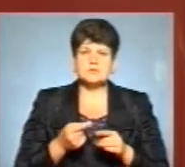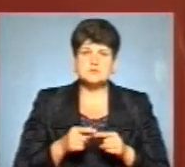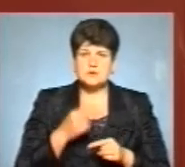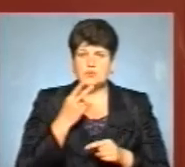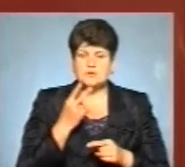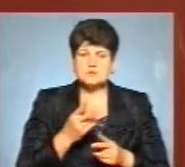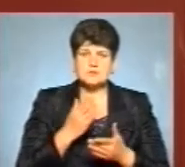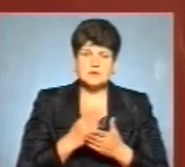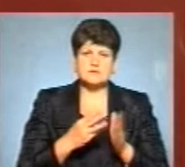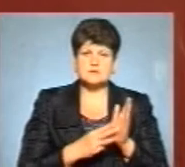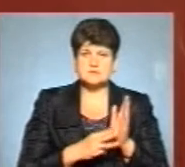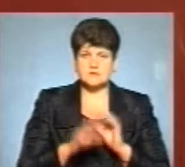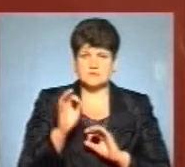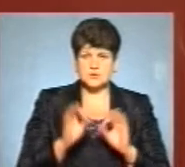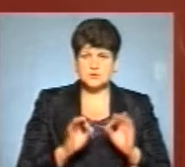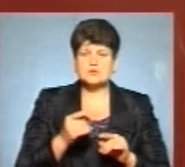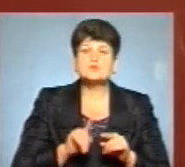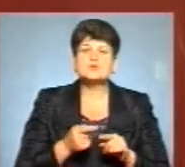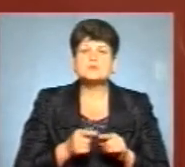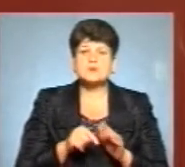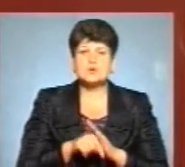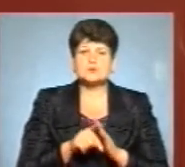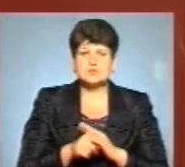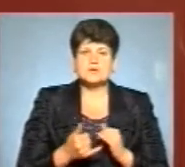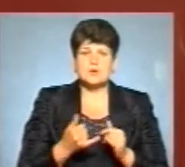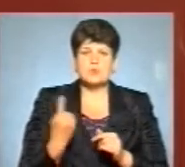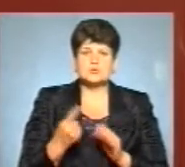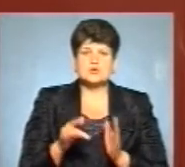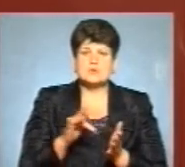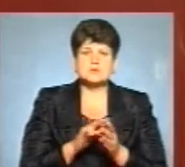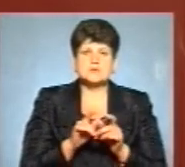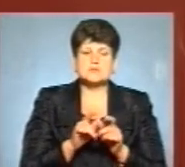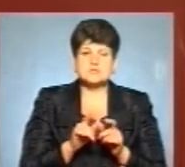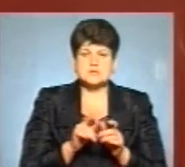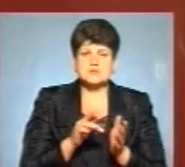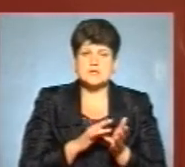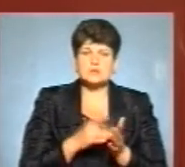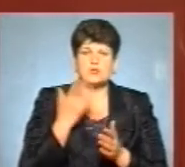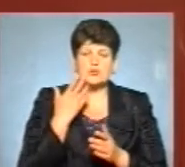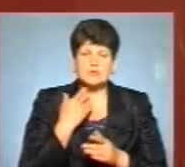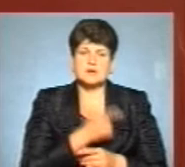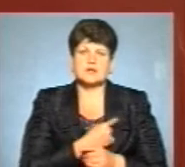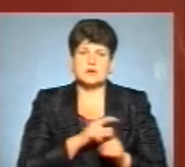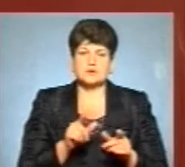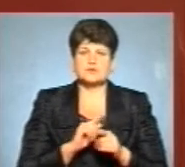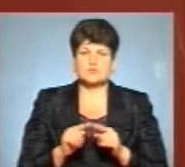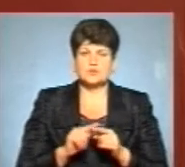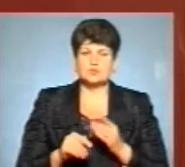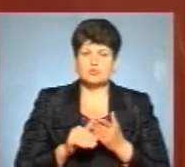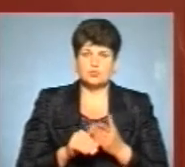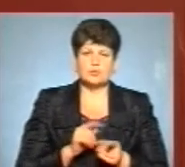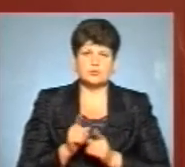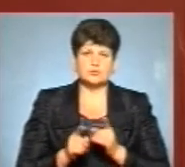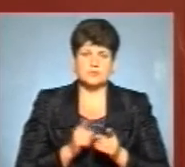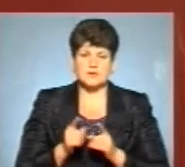досяг 80%. Що це означає для обласного центру та коли лікарню швидкої допомоги перепрофілюють у госпіталь? Про це